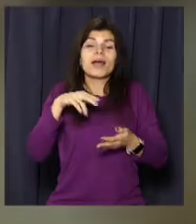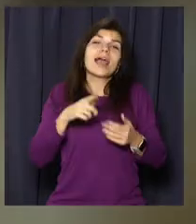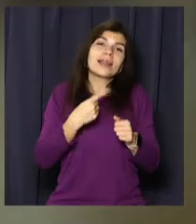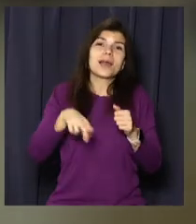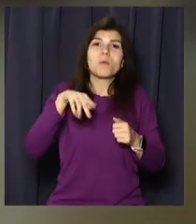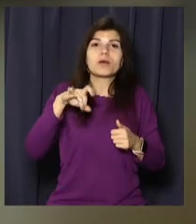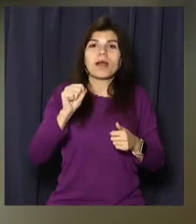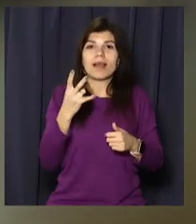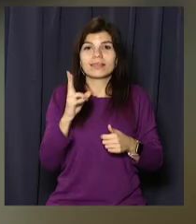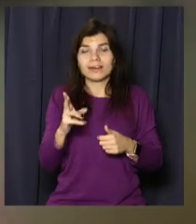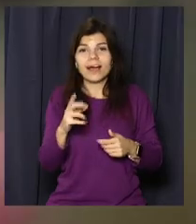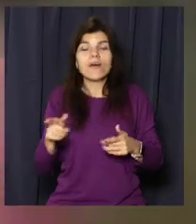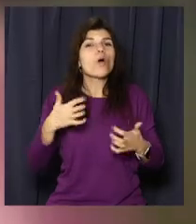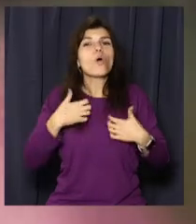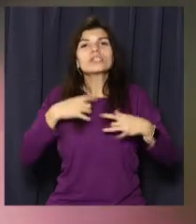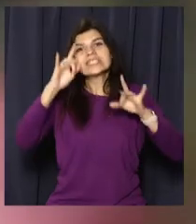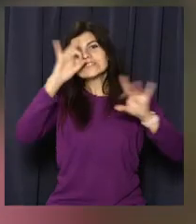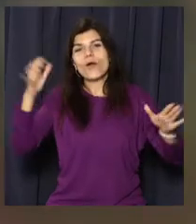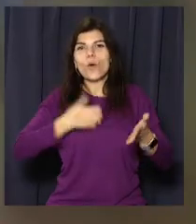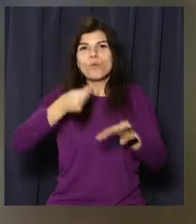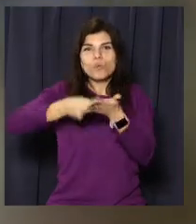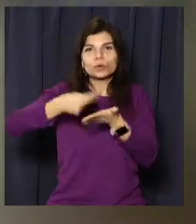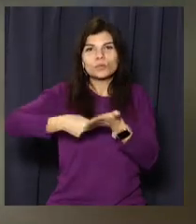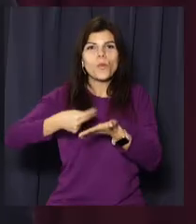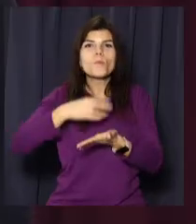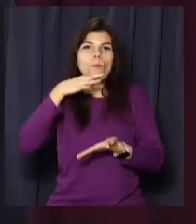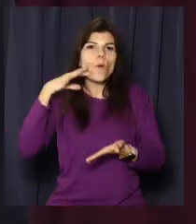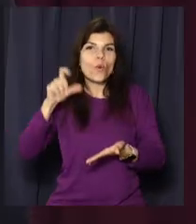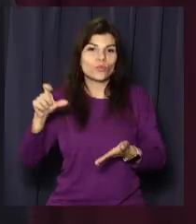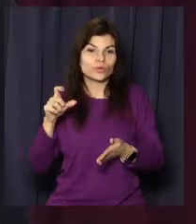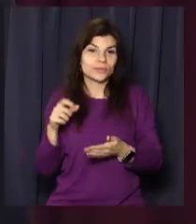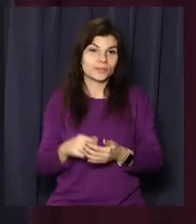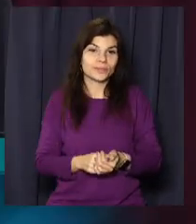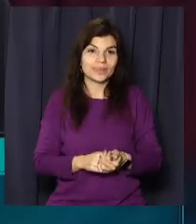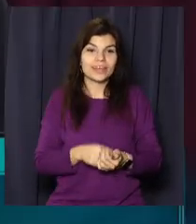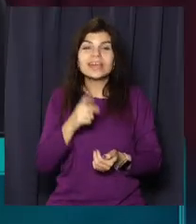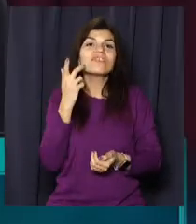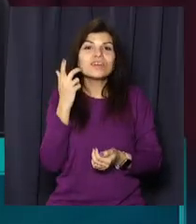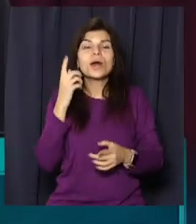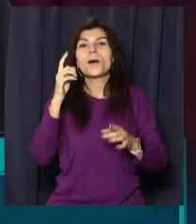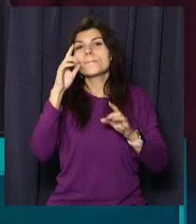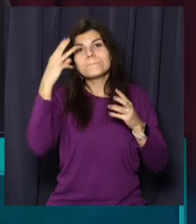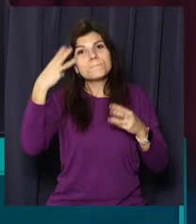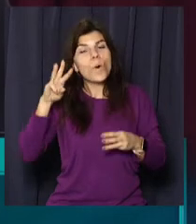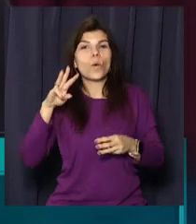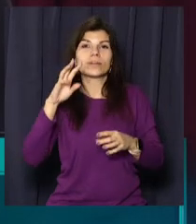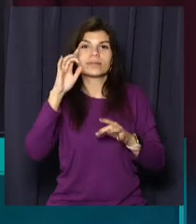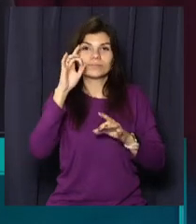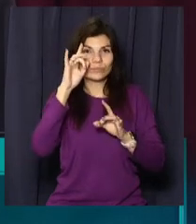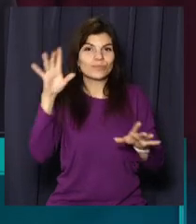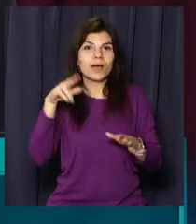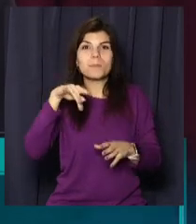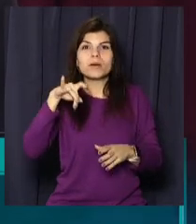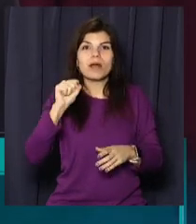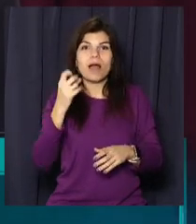про славу і мільйон підписників на своєму акаунті в TikTok. Всегда было модно и круто снимать пранки. Даже